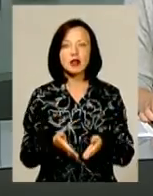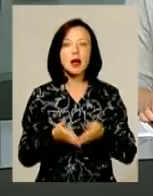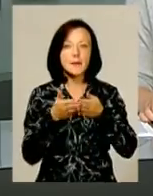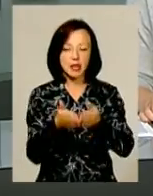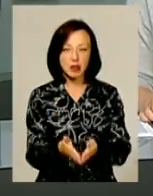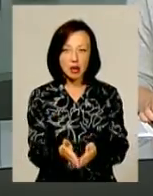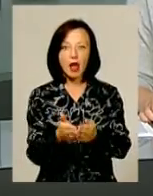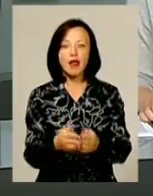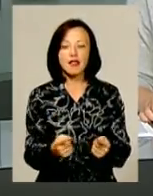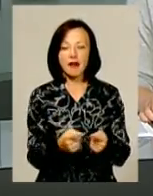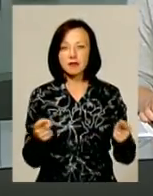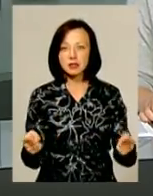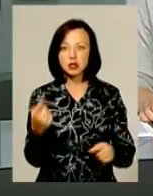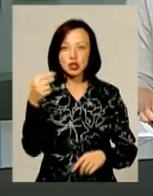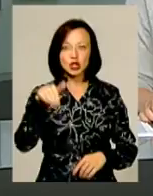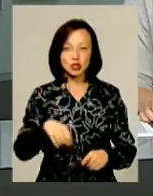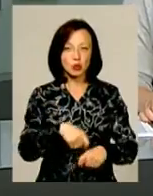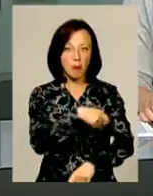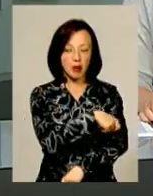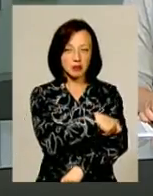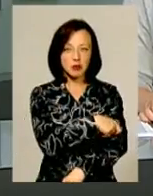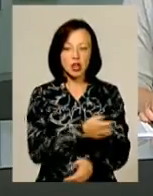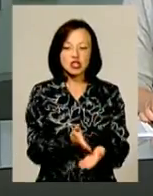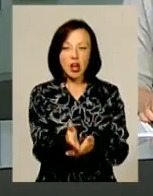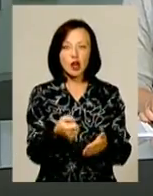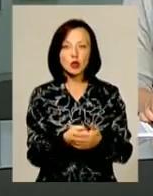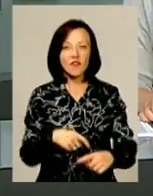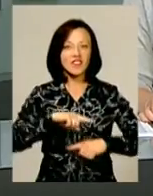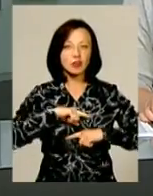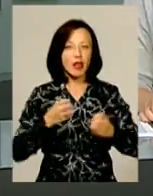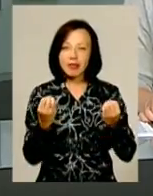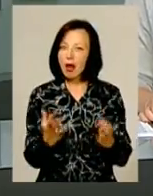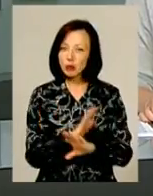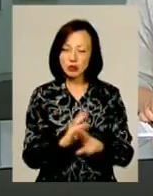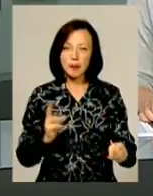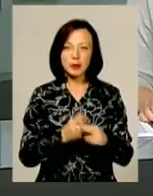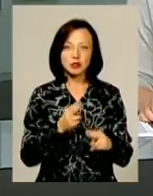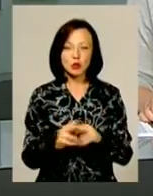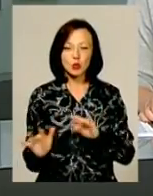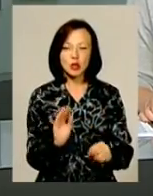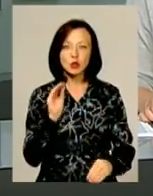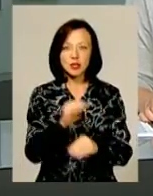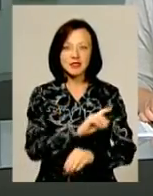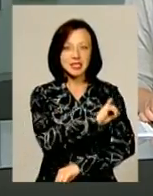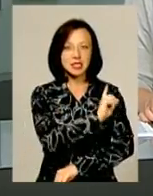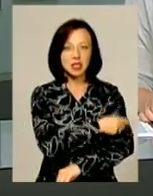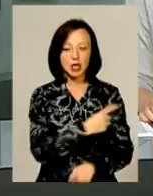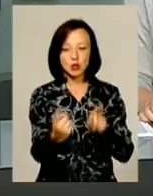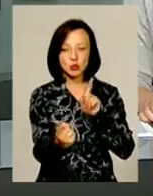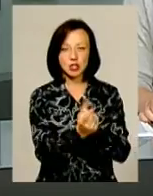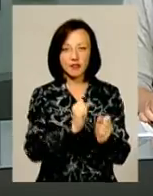і каное на відстані у 1000 метрів. Шлях до фінішу був непростим, перешкод у русі додавав сильний зустрічний